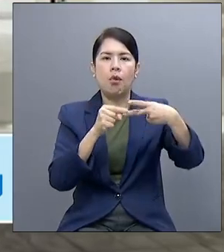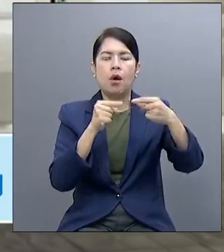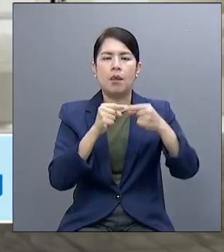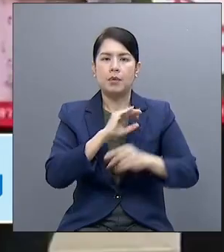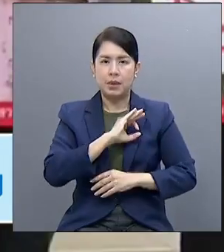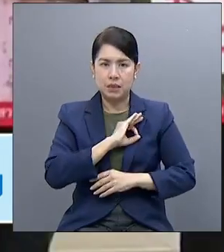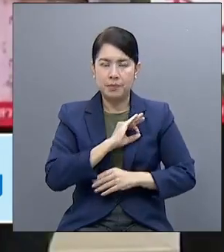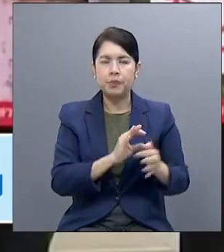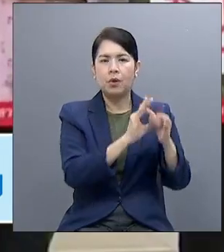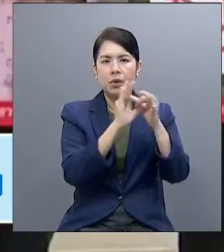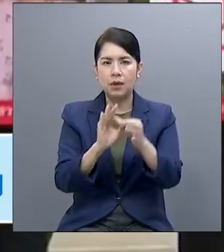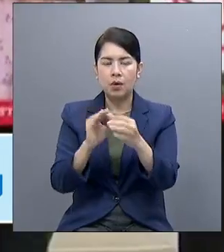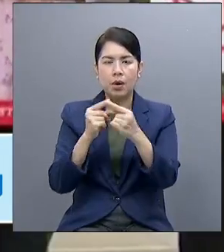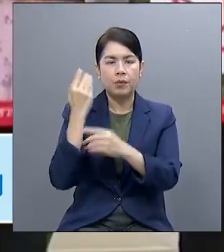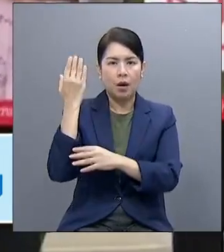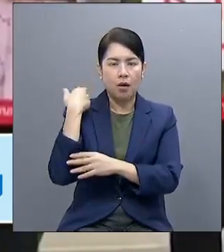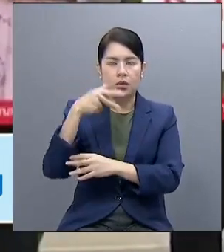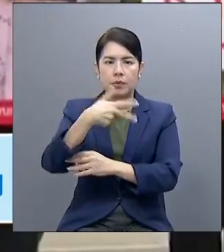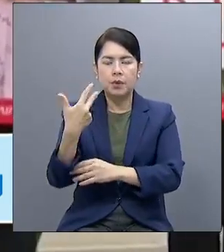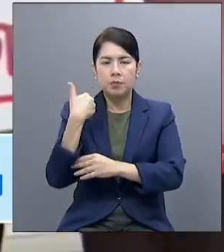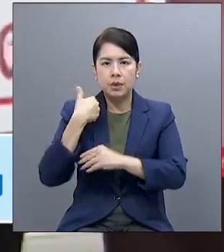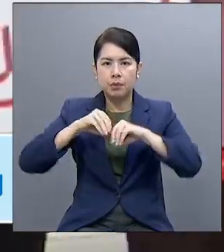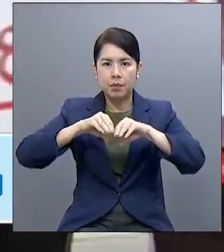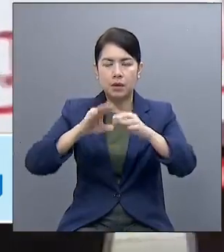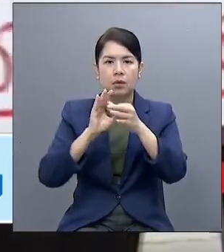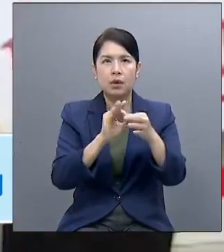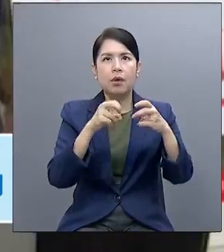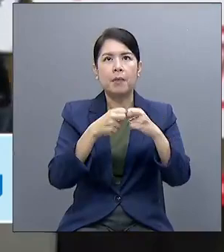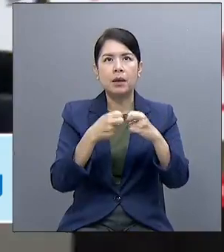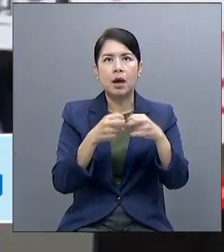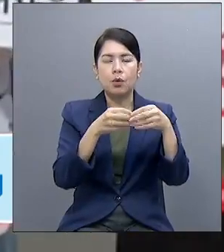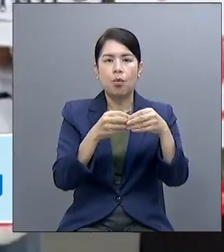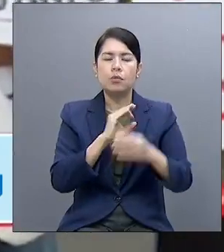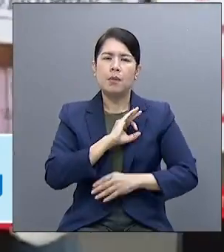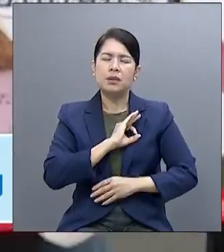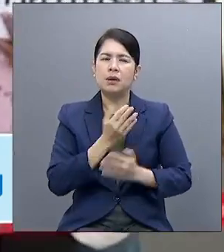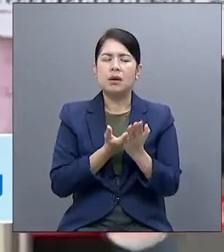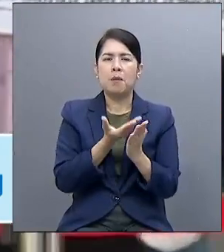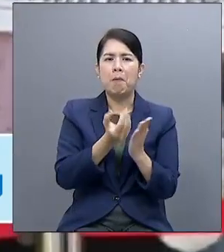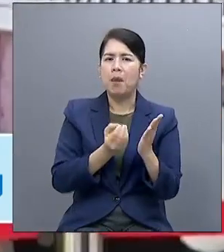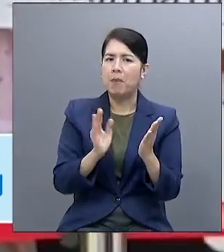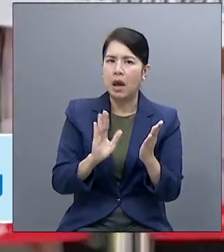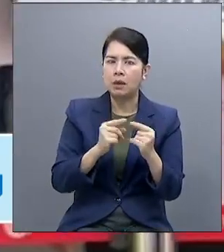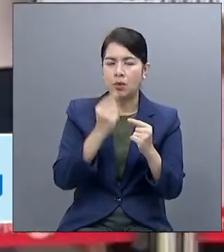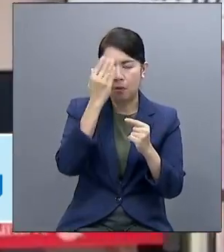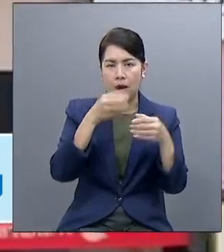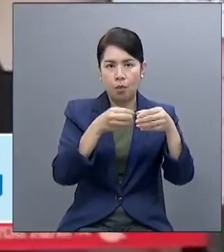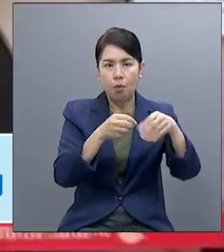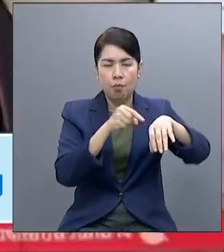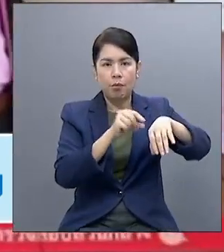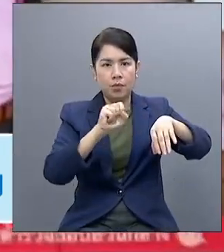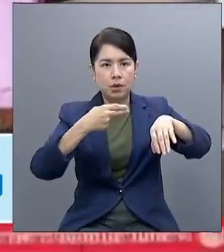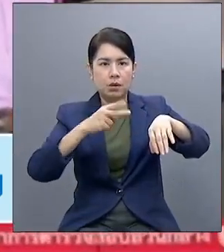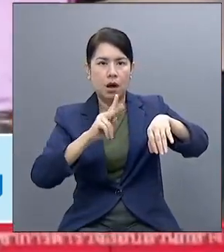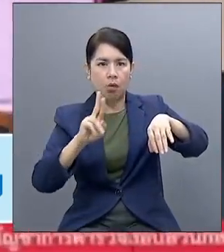นนำเสนอปัญหากรณีสมาชิกไม่สามารถถอนเงินจากสหกรณ์เหตุเพราะว่าสหกรณ์ขาดทุนสะสมจากหลายสาเห